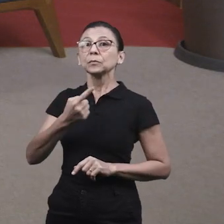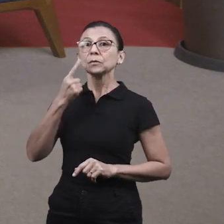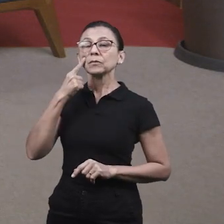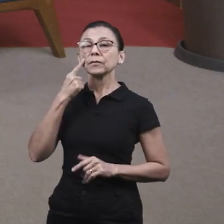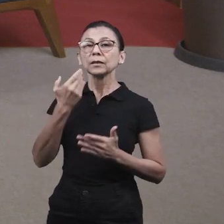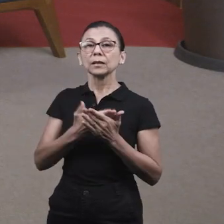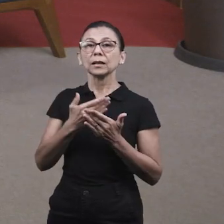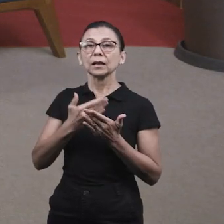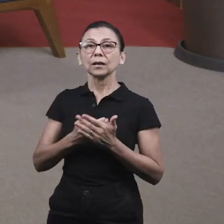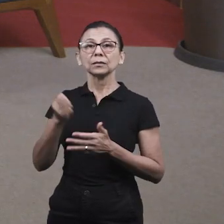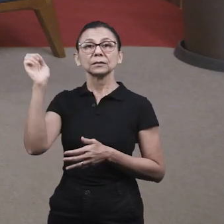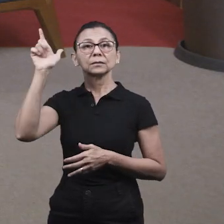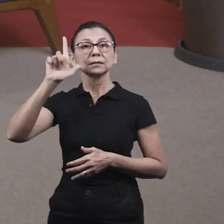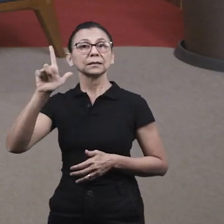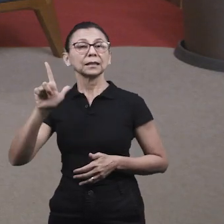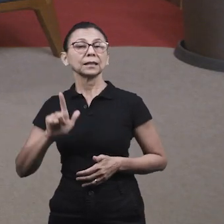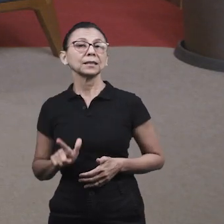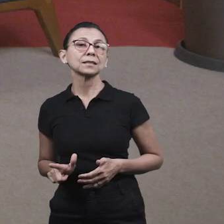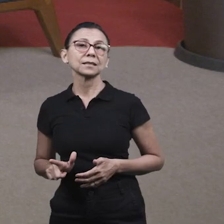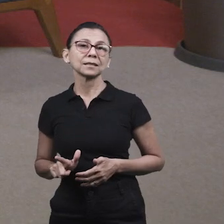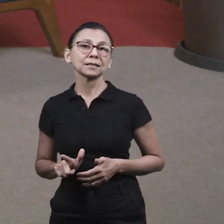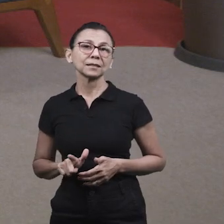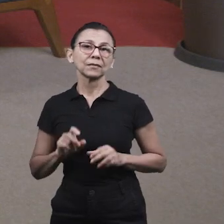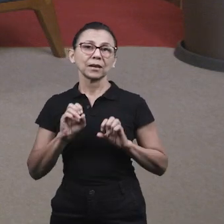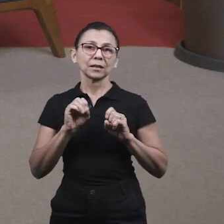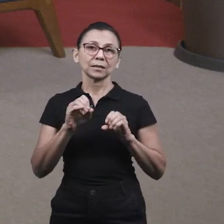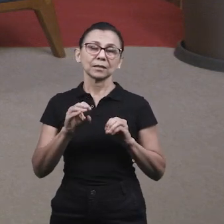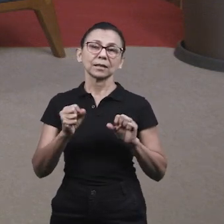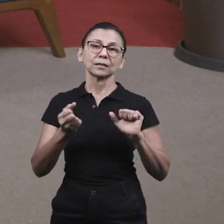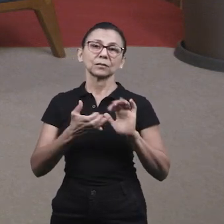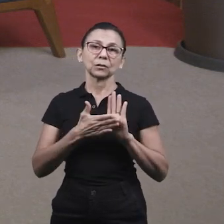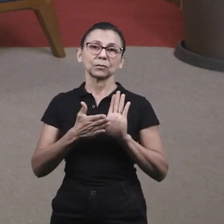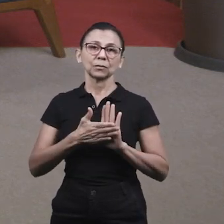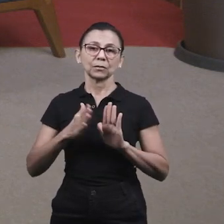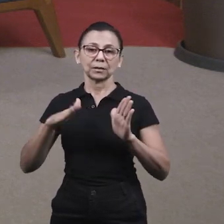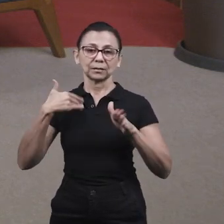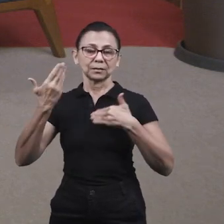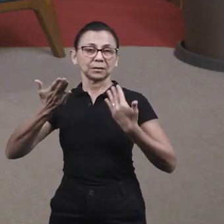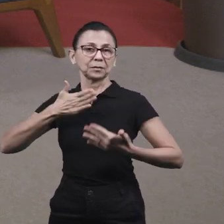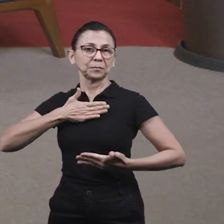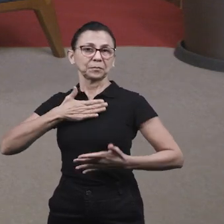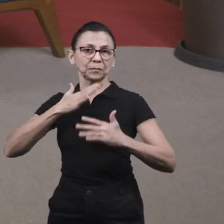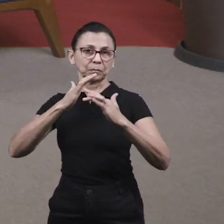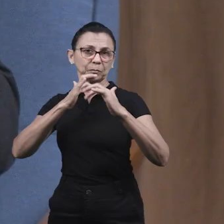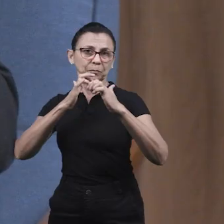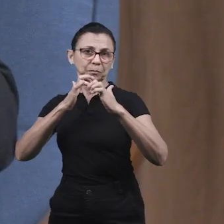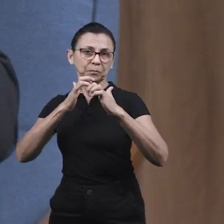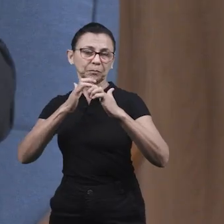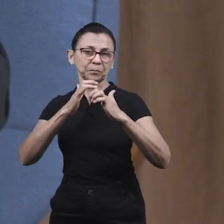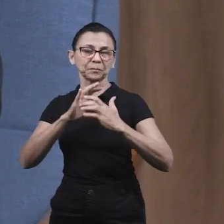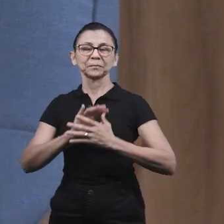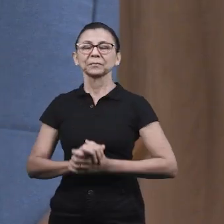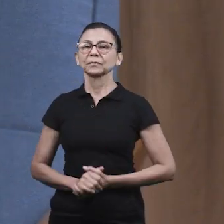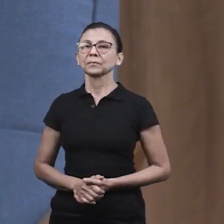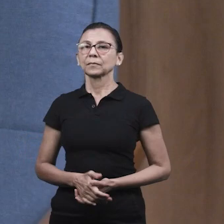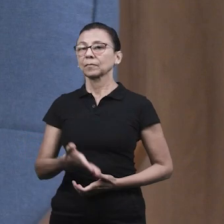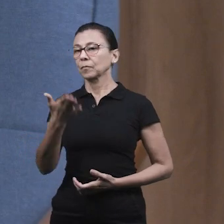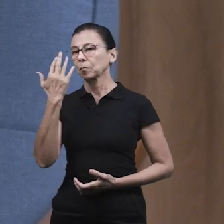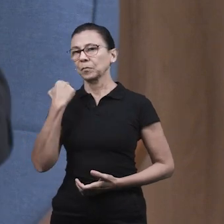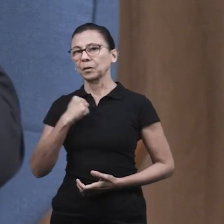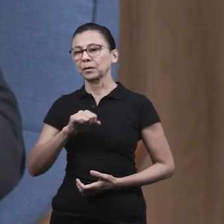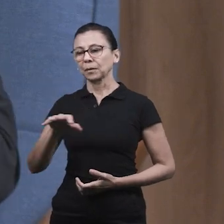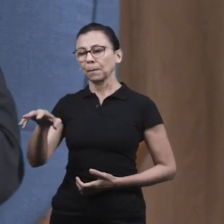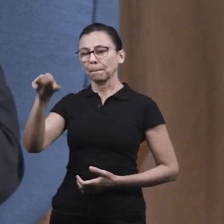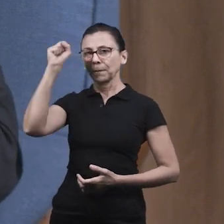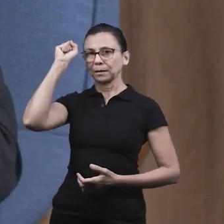à l'étude de musique de Laïs, qui va travailler Ma joie pour la flûte douce. Vous savez déjà, prenez votre